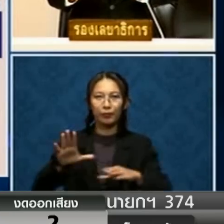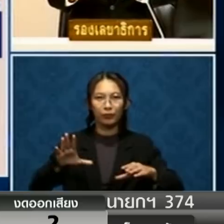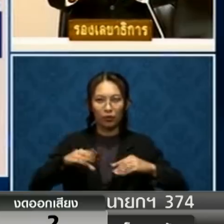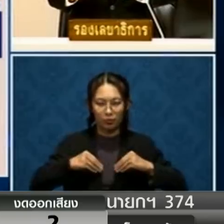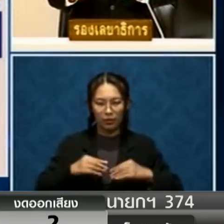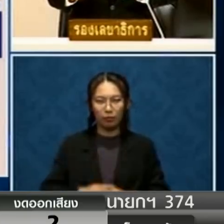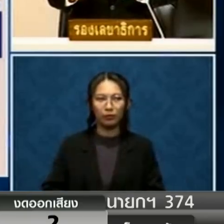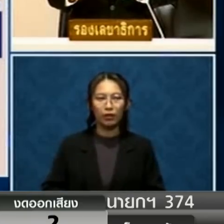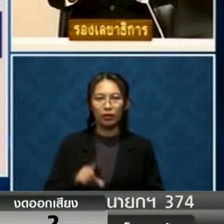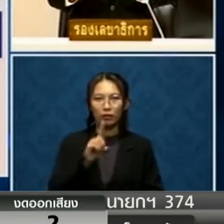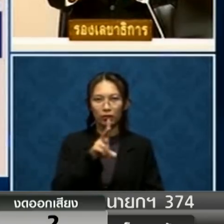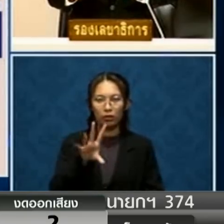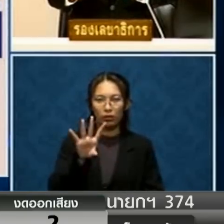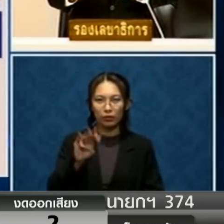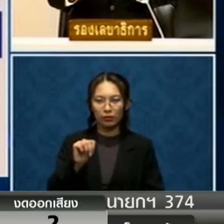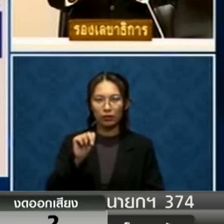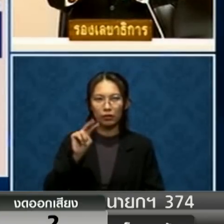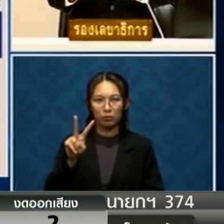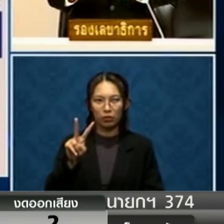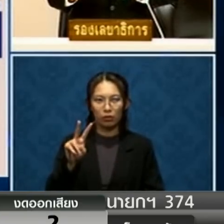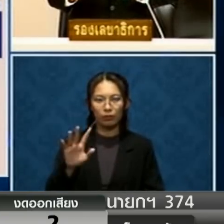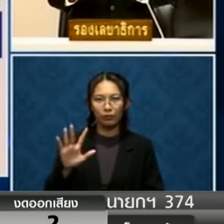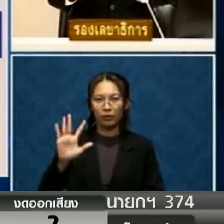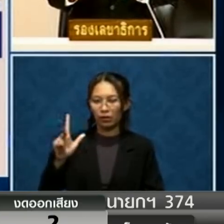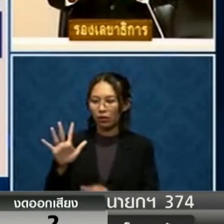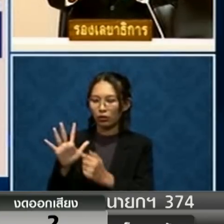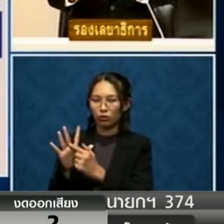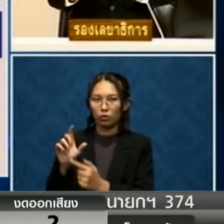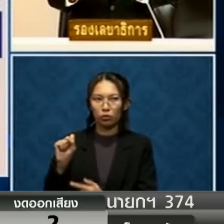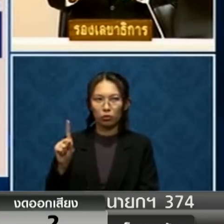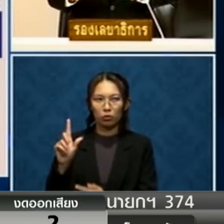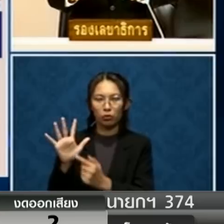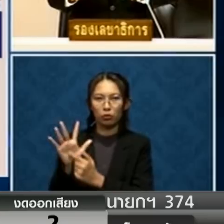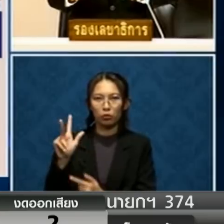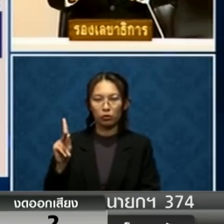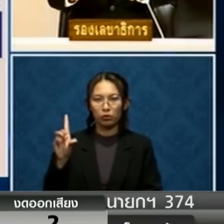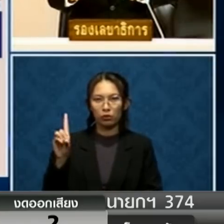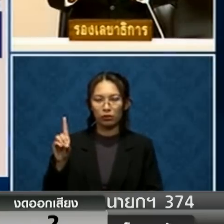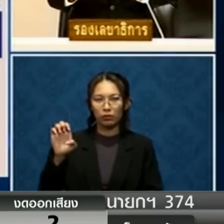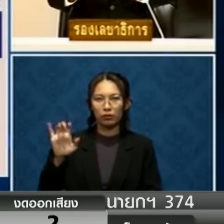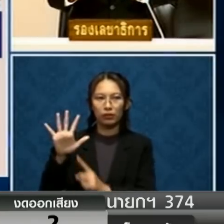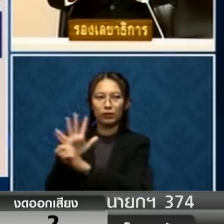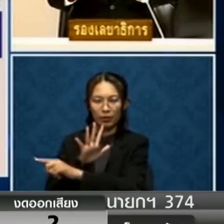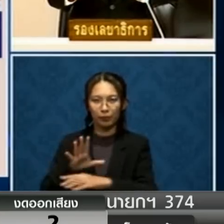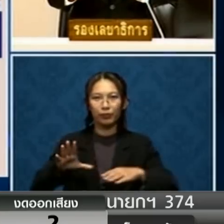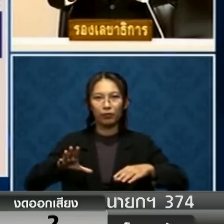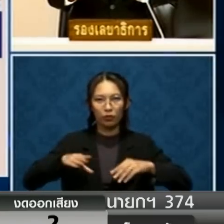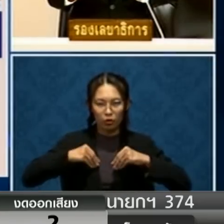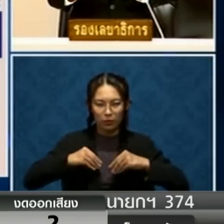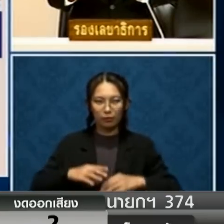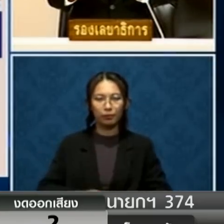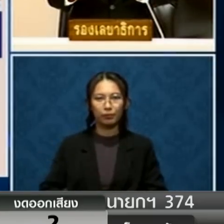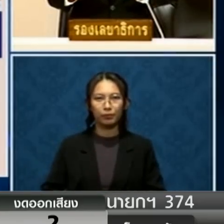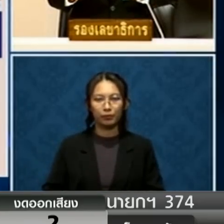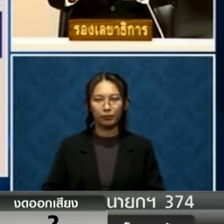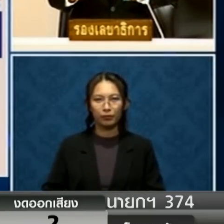ณหมอชนน่านก็คงต้องพยายามชี้แจงนะครับในประเด็นเหล่านี้เพราะว่าในส่วนคุณเศรษฐาเองนั้นเนี่ยต้องฝ่าด่านหลายด่านน ะ ทั้งด่านที่มี